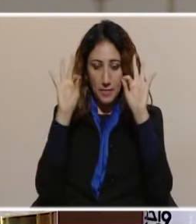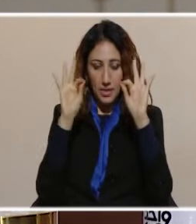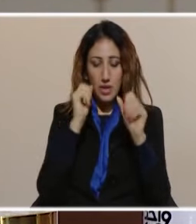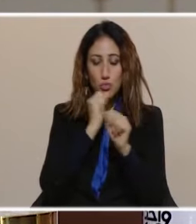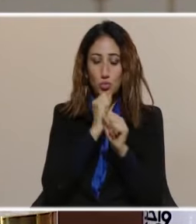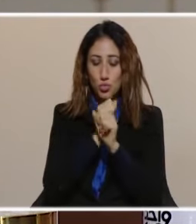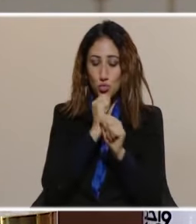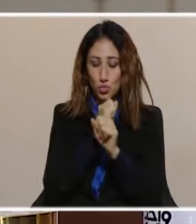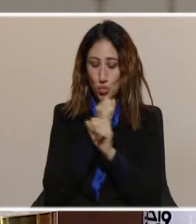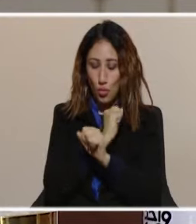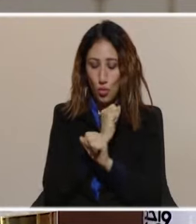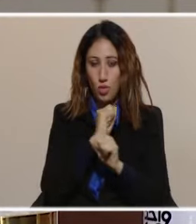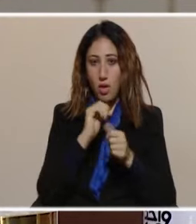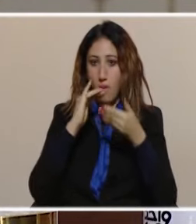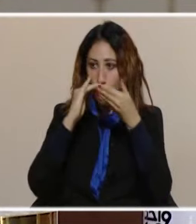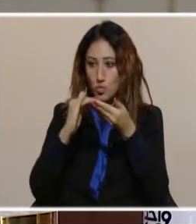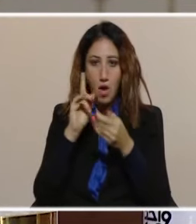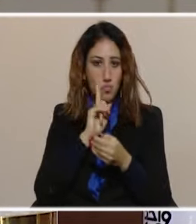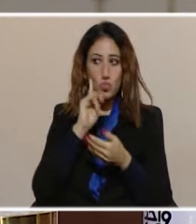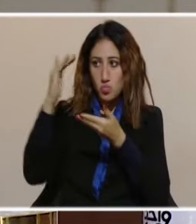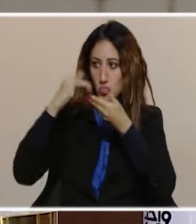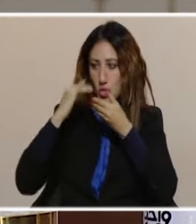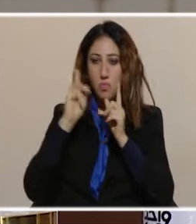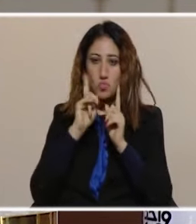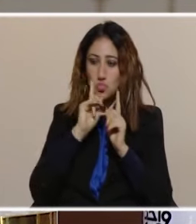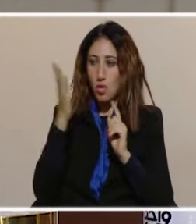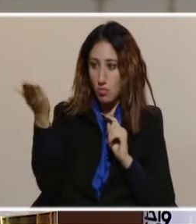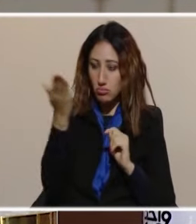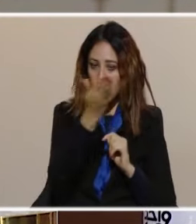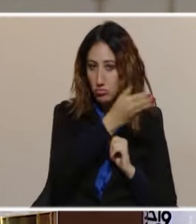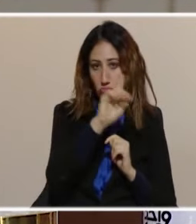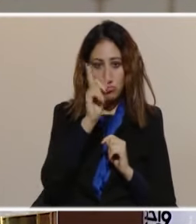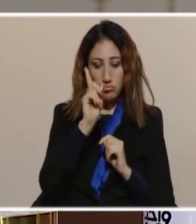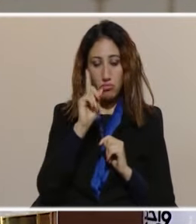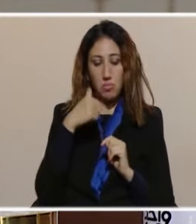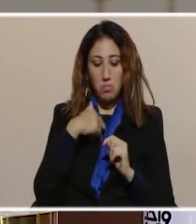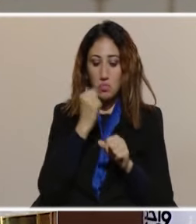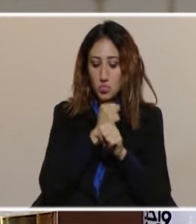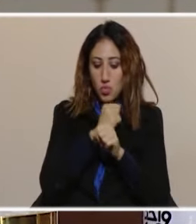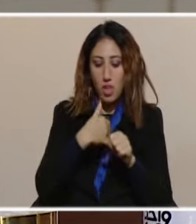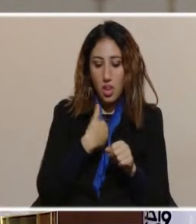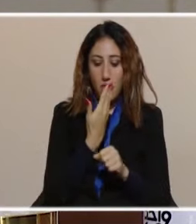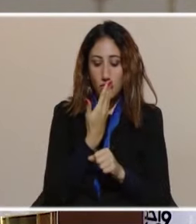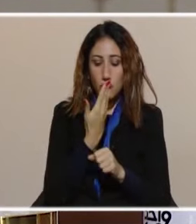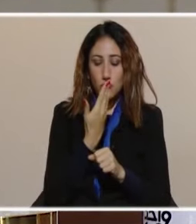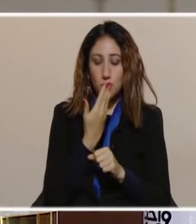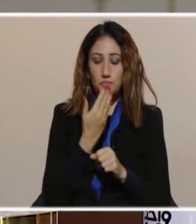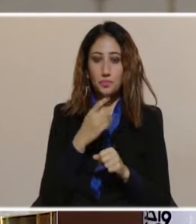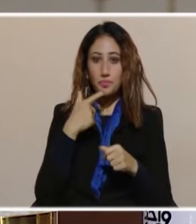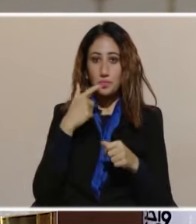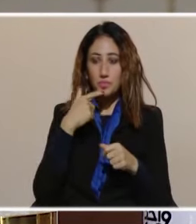تشتغل، رفضت أي مساعدة، رفضت تمد إيديها. عملت إيه الست محروسة؟ جابت